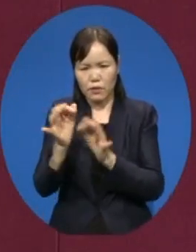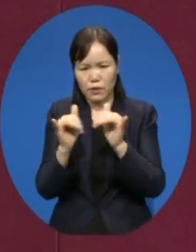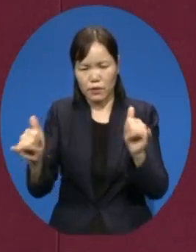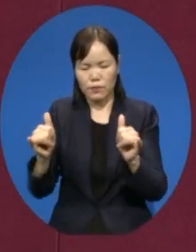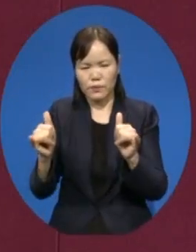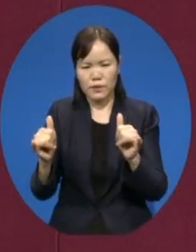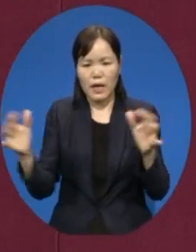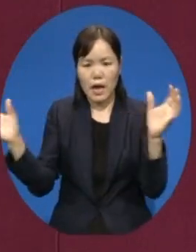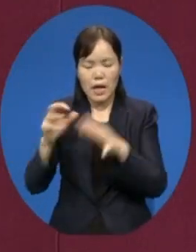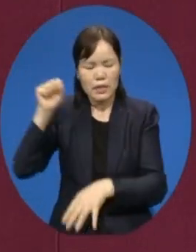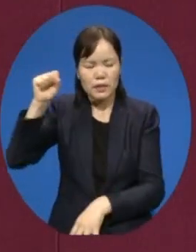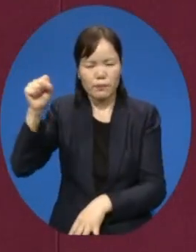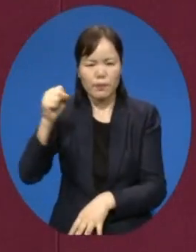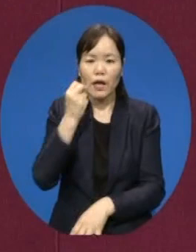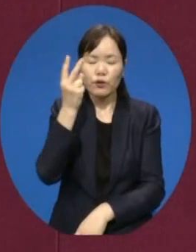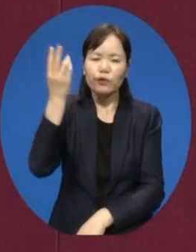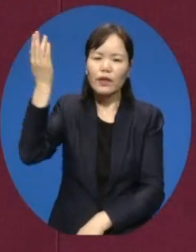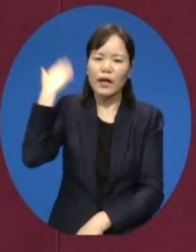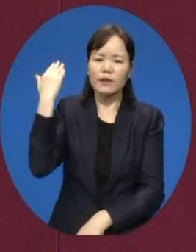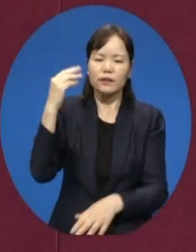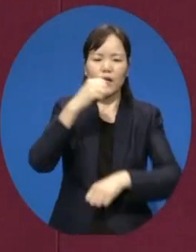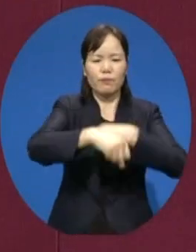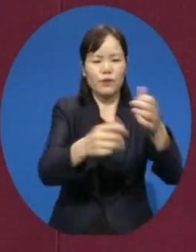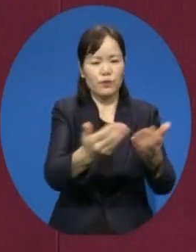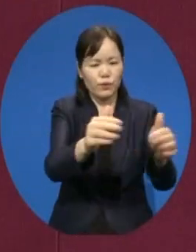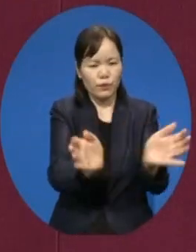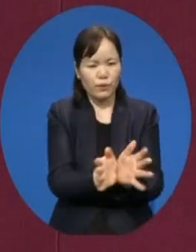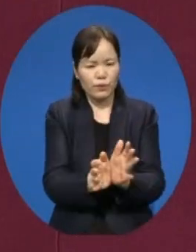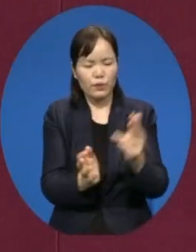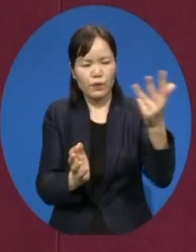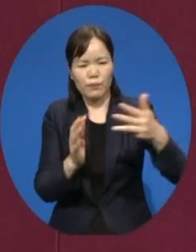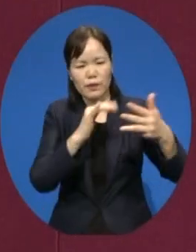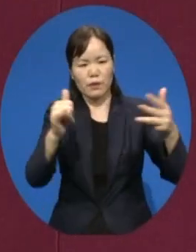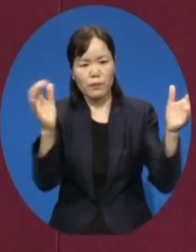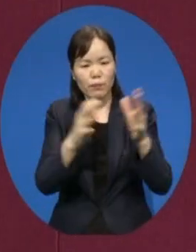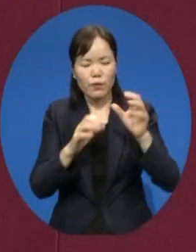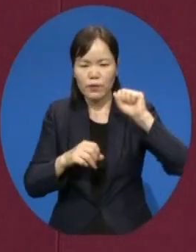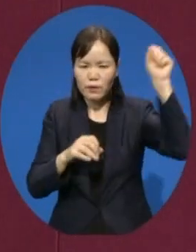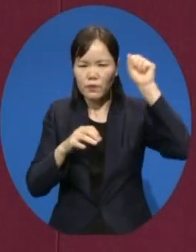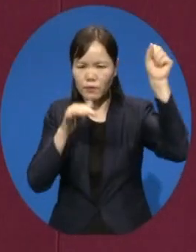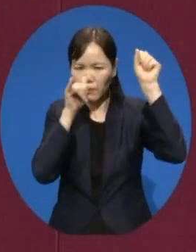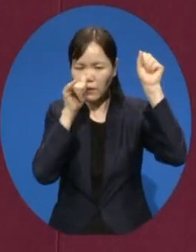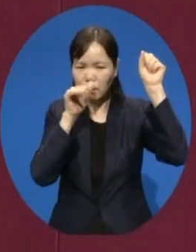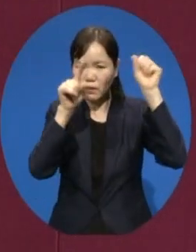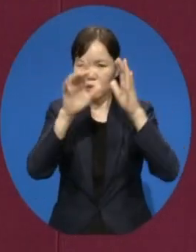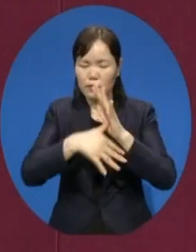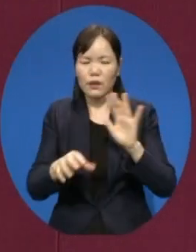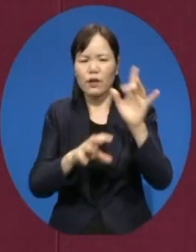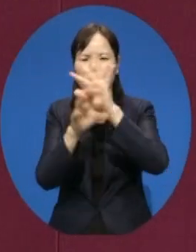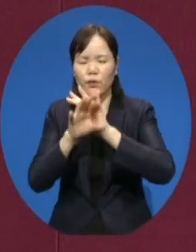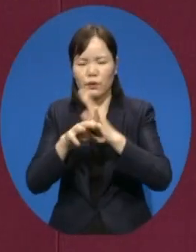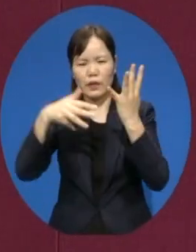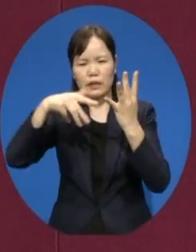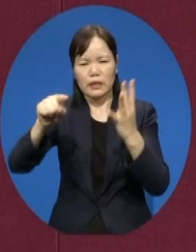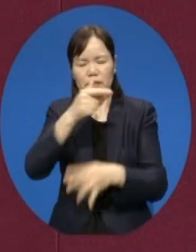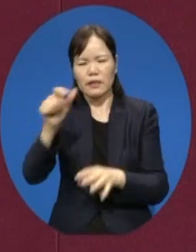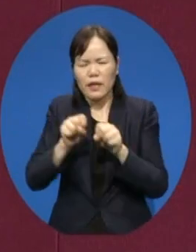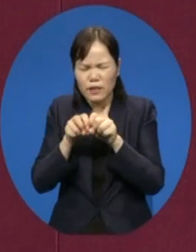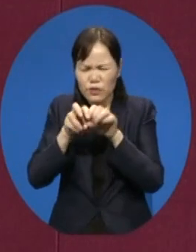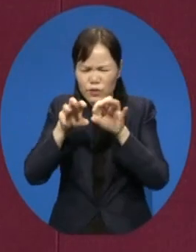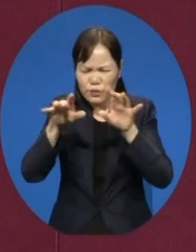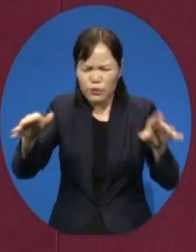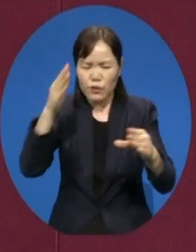전에 광화문에서 민주노총 조합원 8천 명 모인 집회가 있었습니다. 그때 심지어 코로나 4차